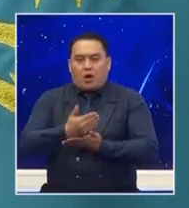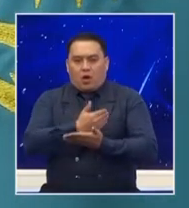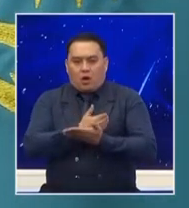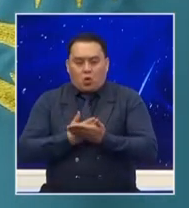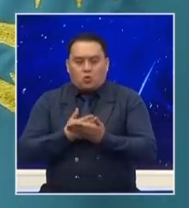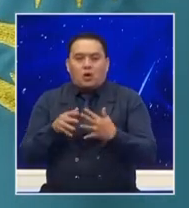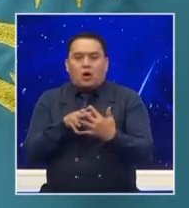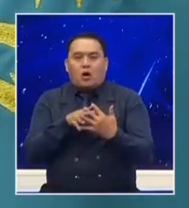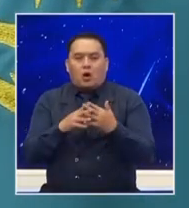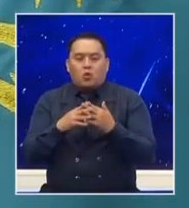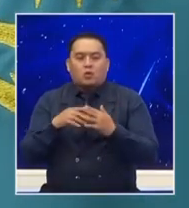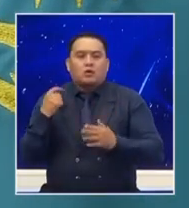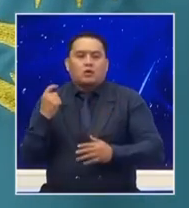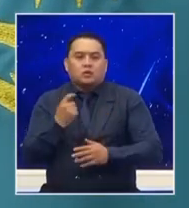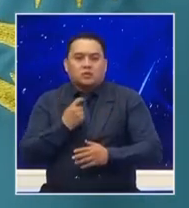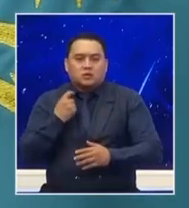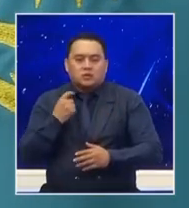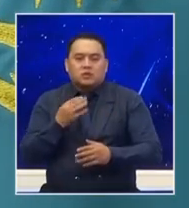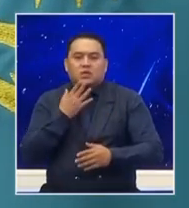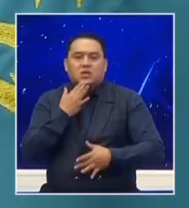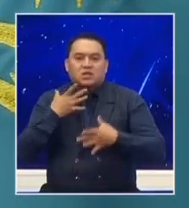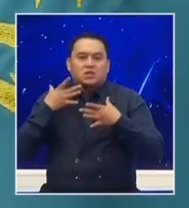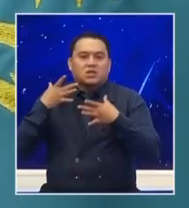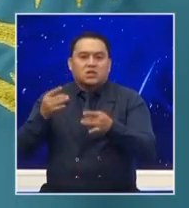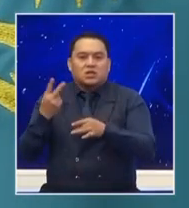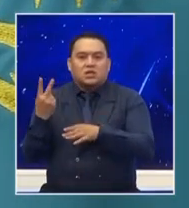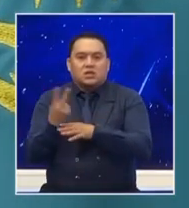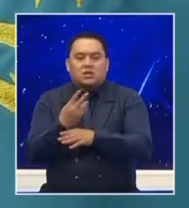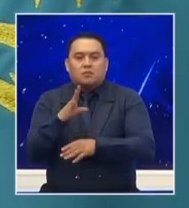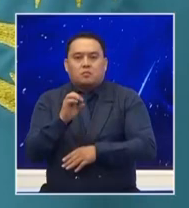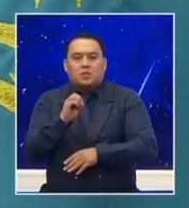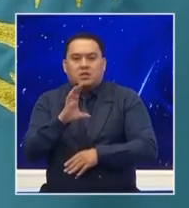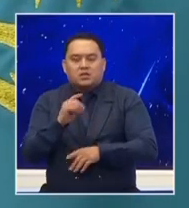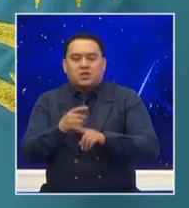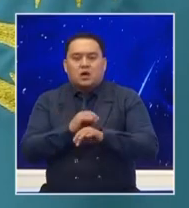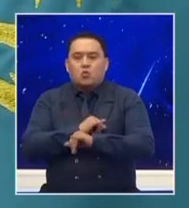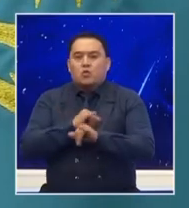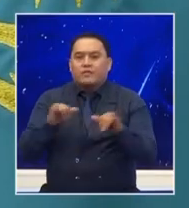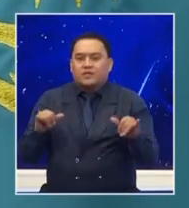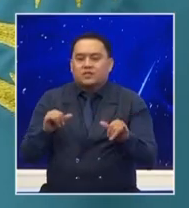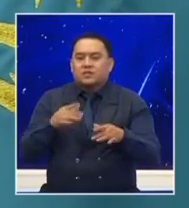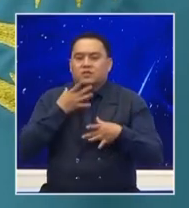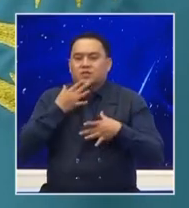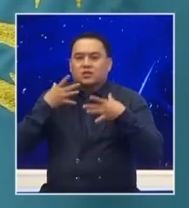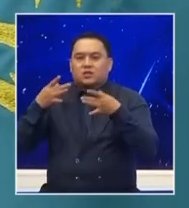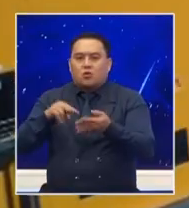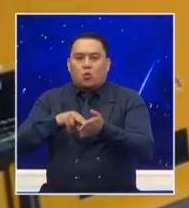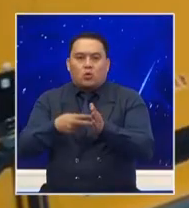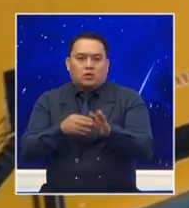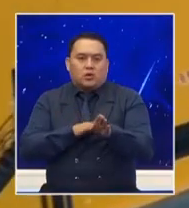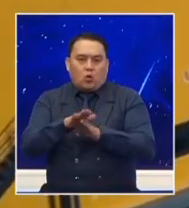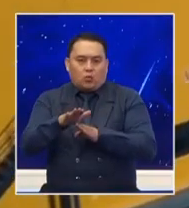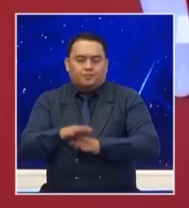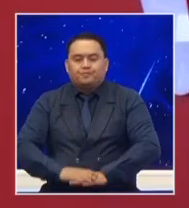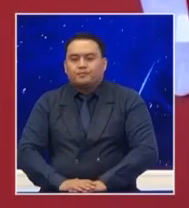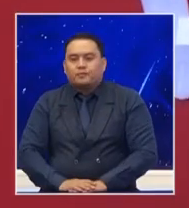шаруашылық өнімдерінің экспортын 2,5 есеге арттыру туралы тапсырмасын орындау.